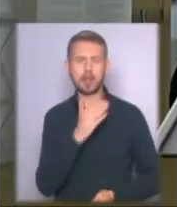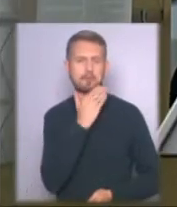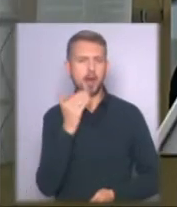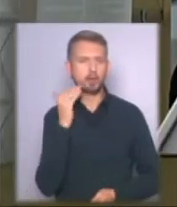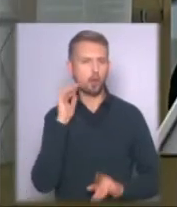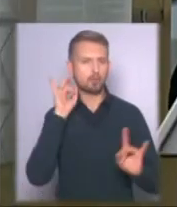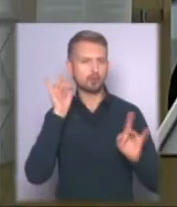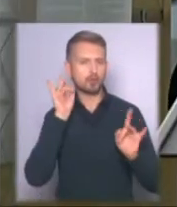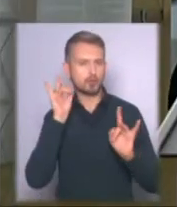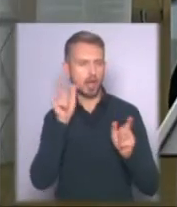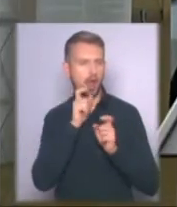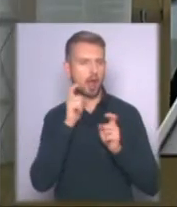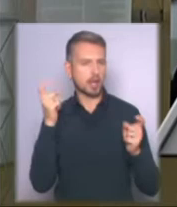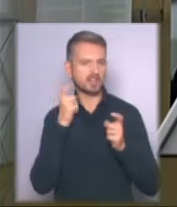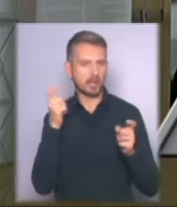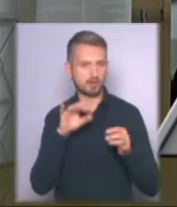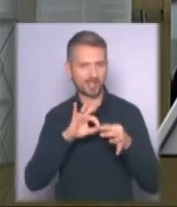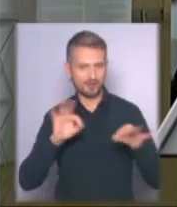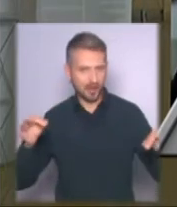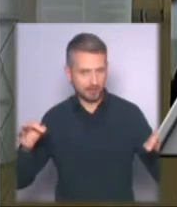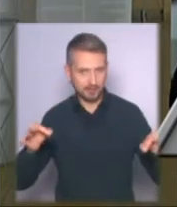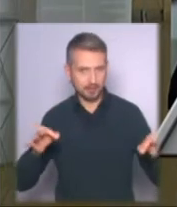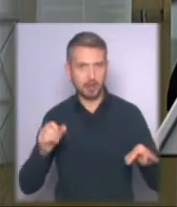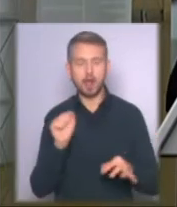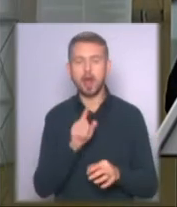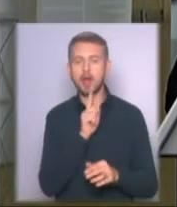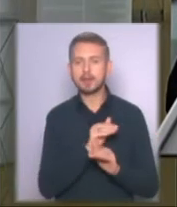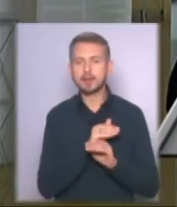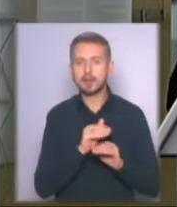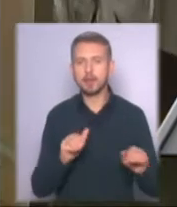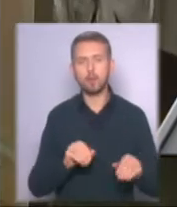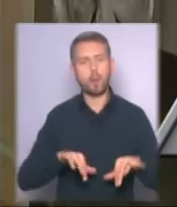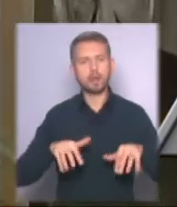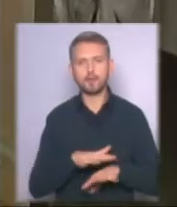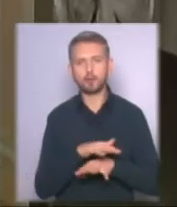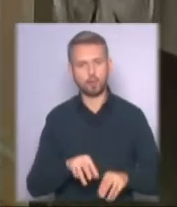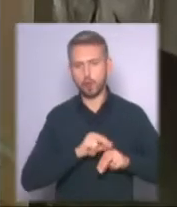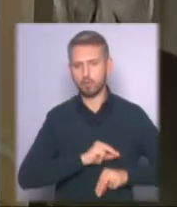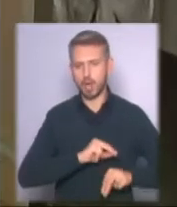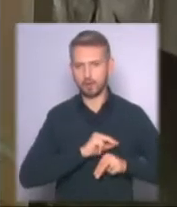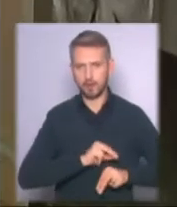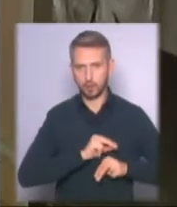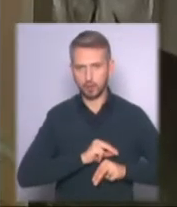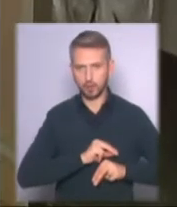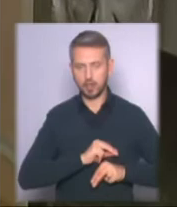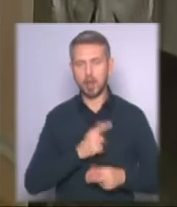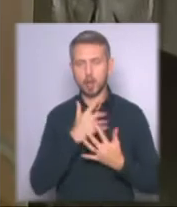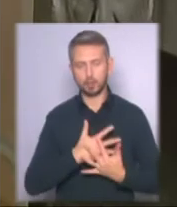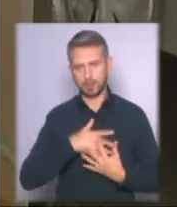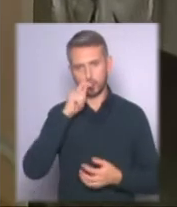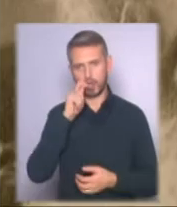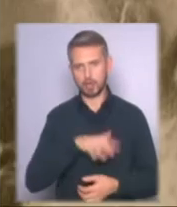і галасливих фраз, а тихою і невтомною працею «Любіть